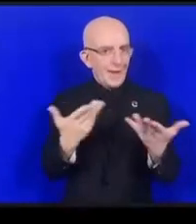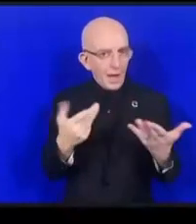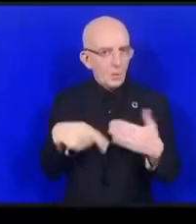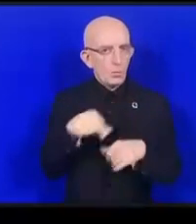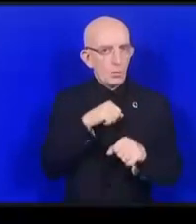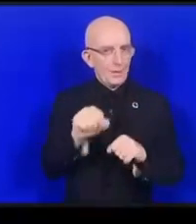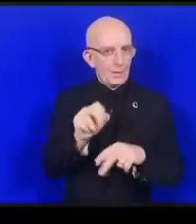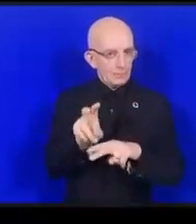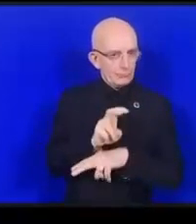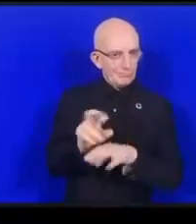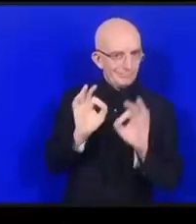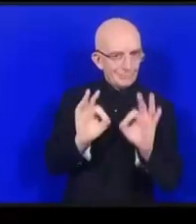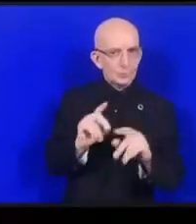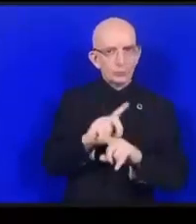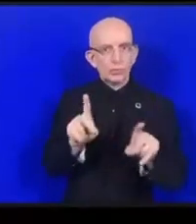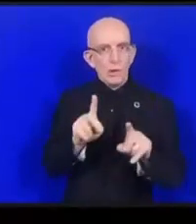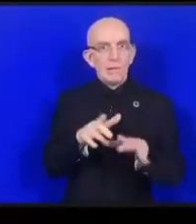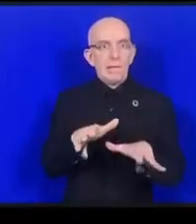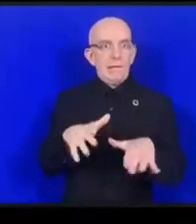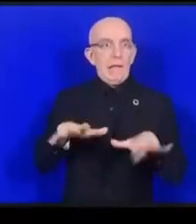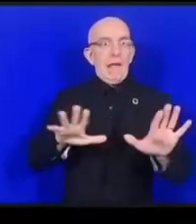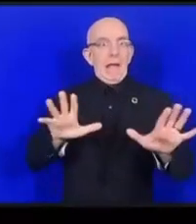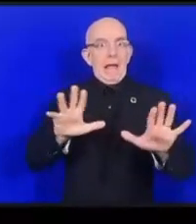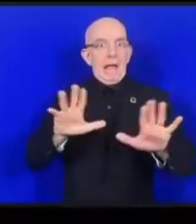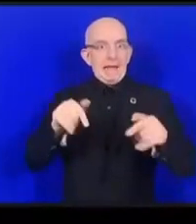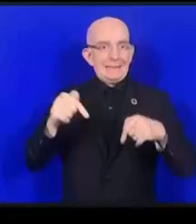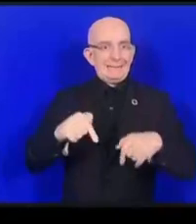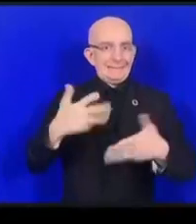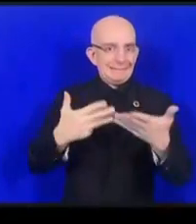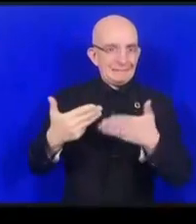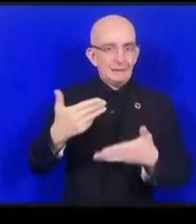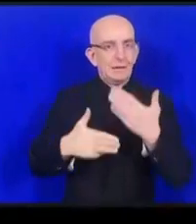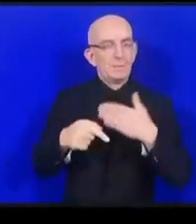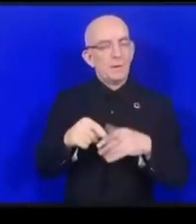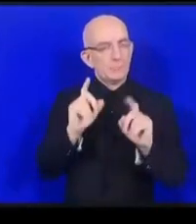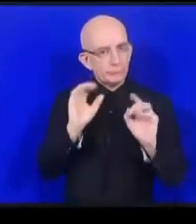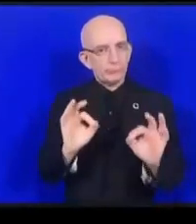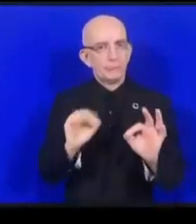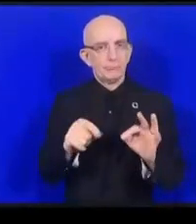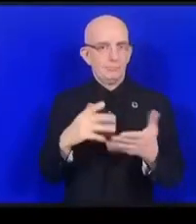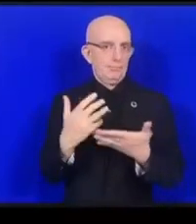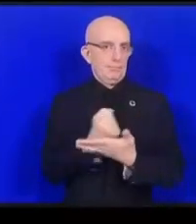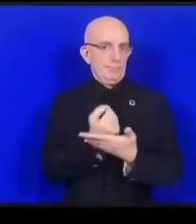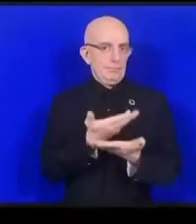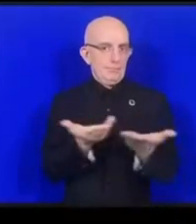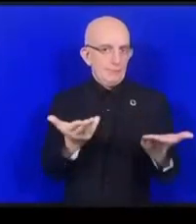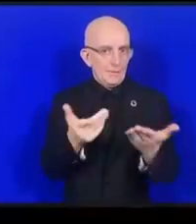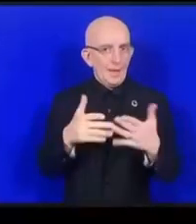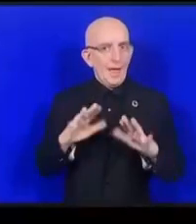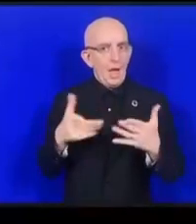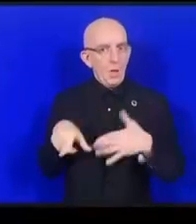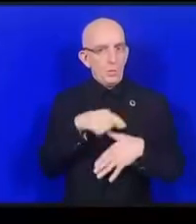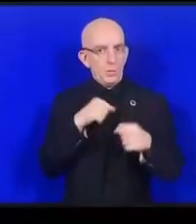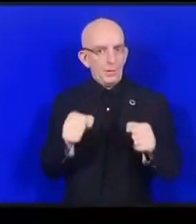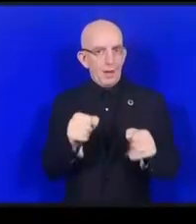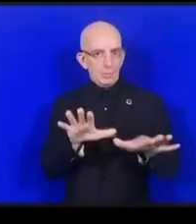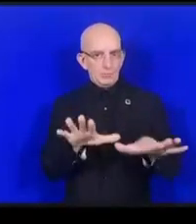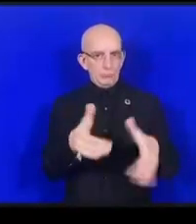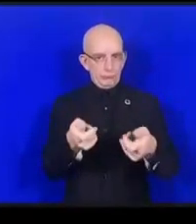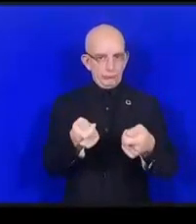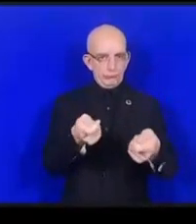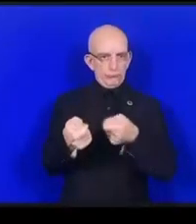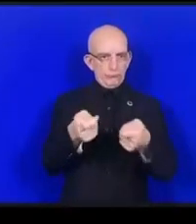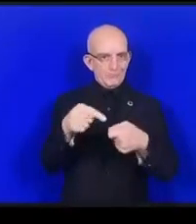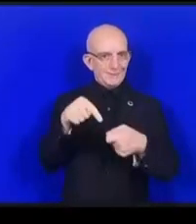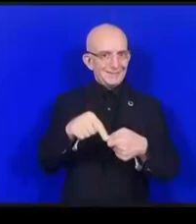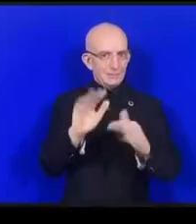доступ можно было контролировать так чтобы никто не мог получить доступ с